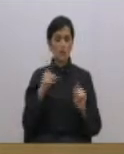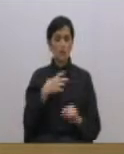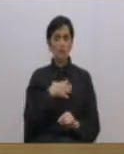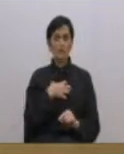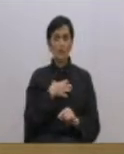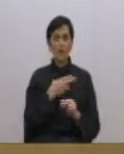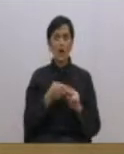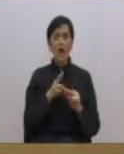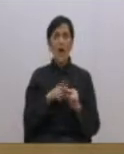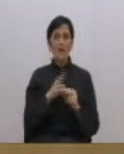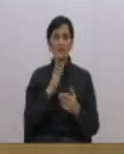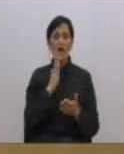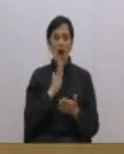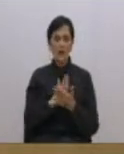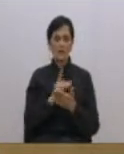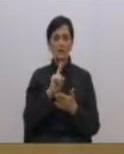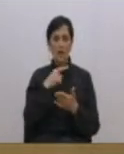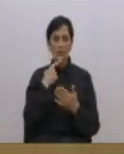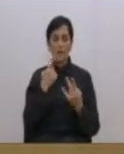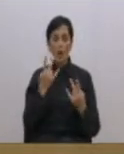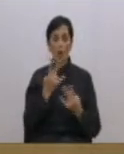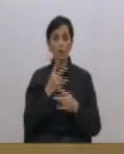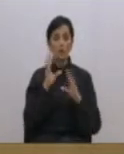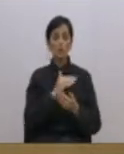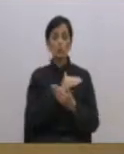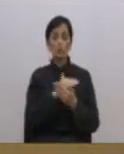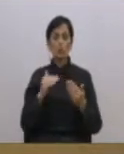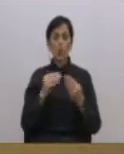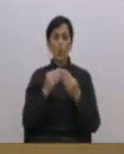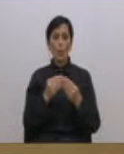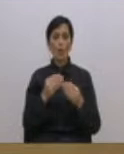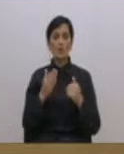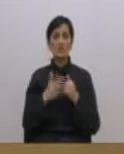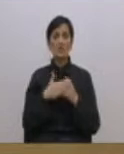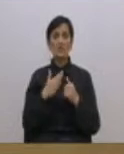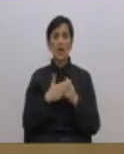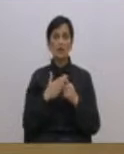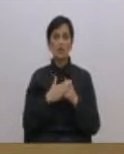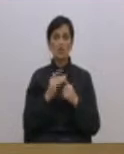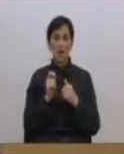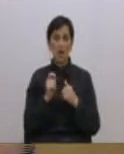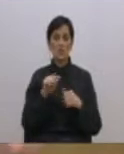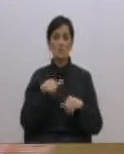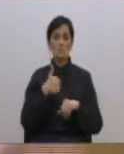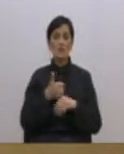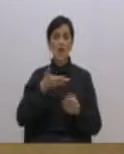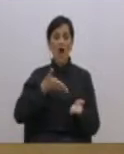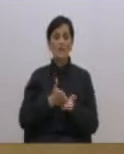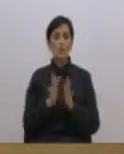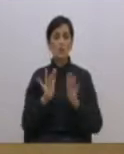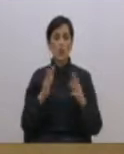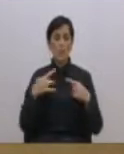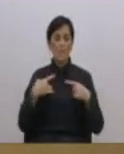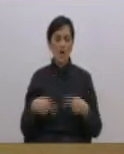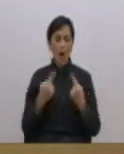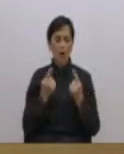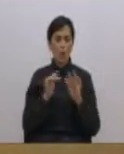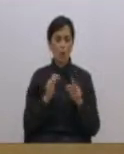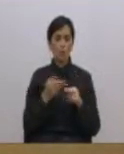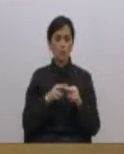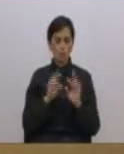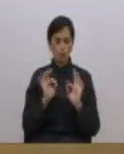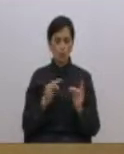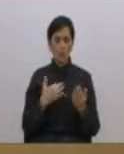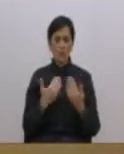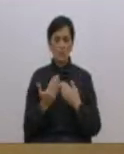mișnolovani. Esari srat kmaunda, israt sakanon de budoneze, cacelis mtavar punctia, samis mecanisme budoneze, hardaceris midgoma